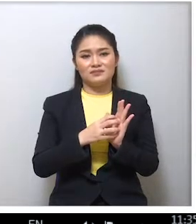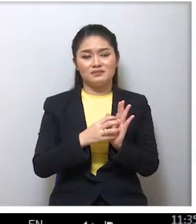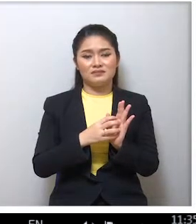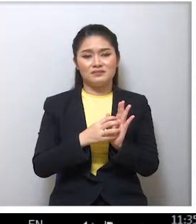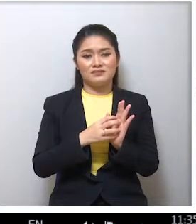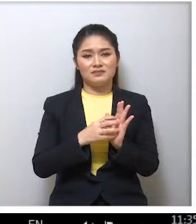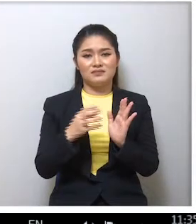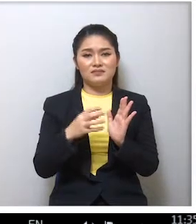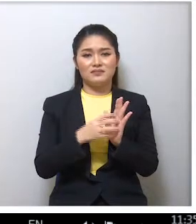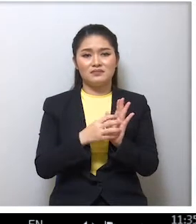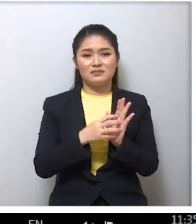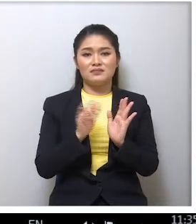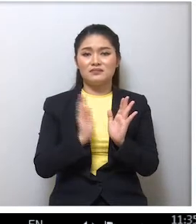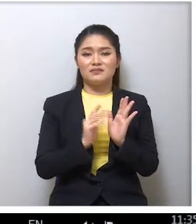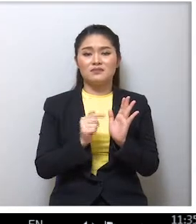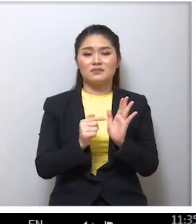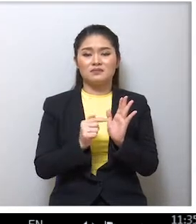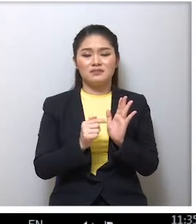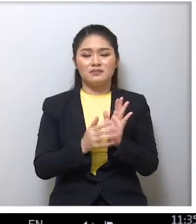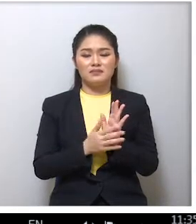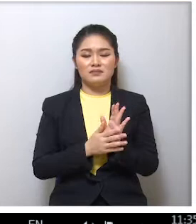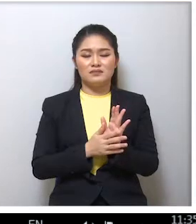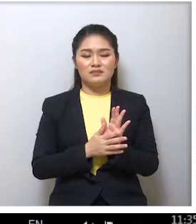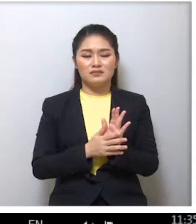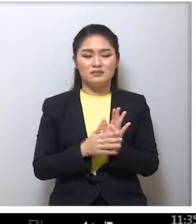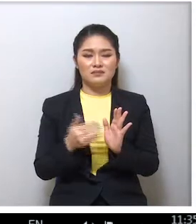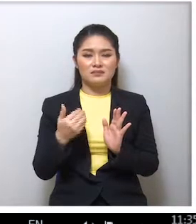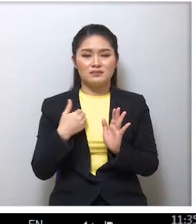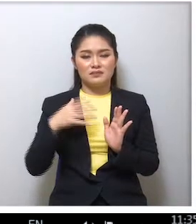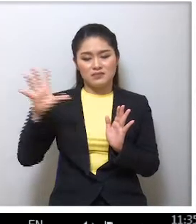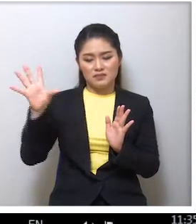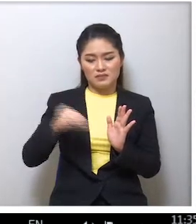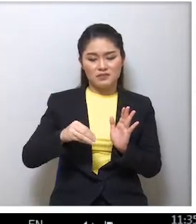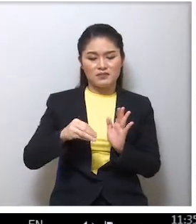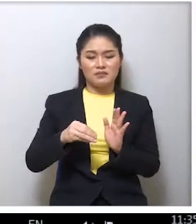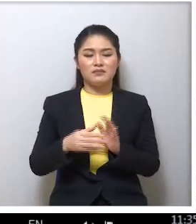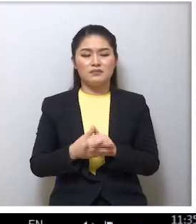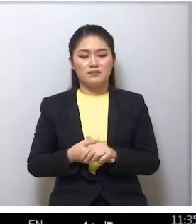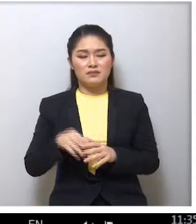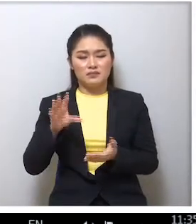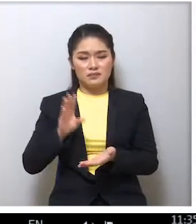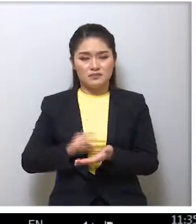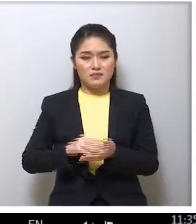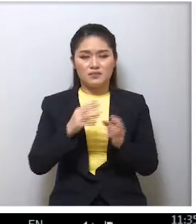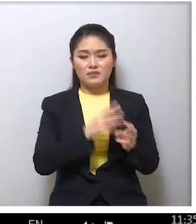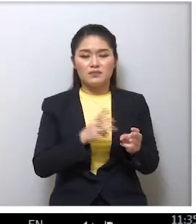ภาพโลโก้ตัวนี้นะครับเดี๋ยวเราจะนำเข้ามาวิธีการ